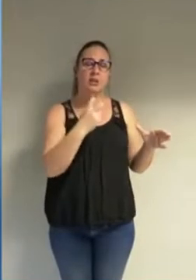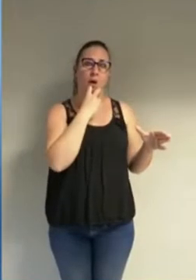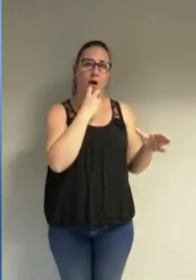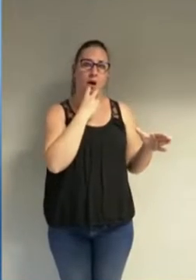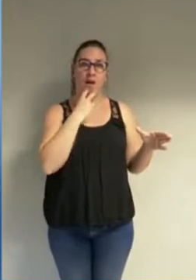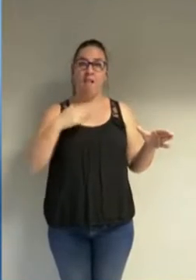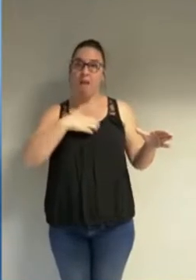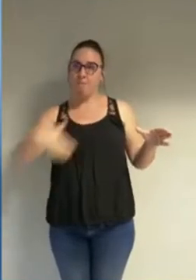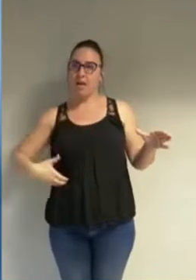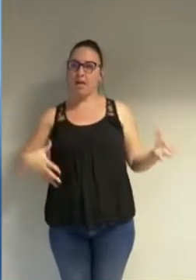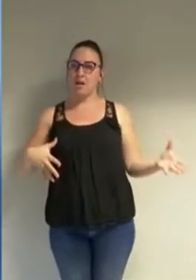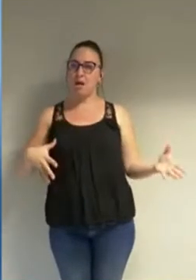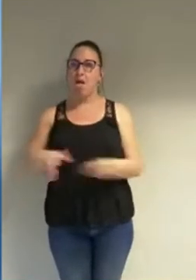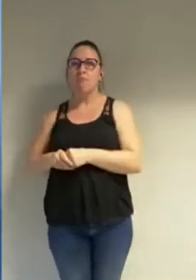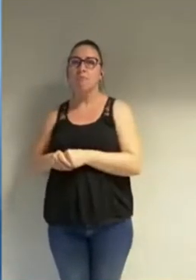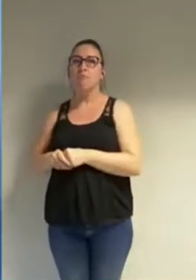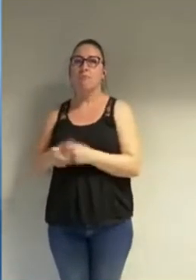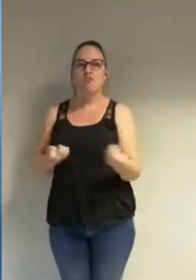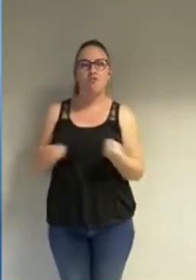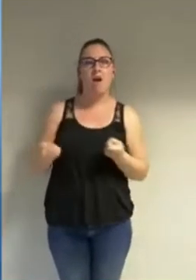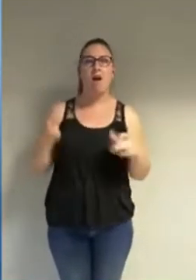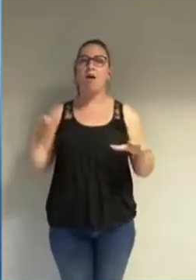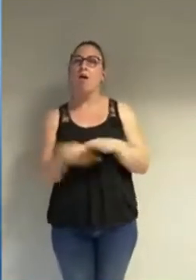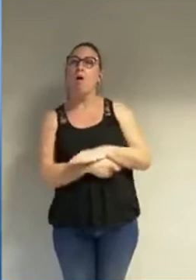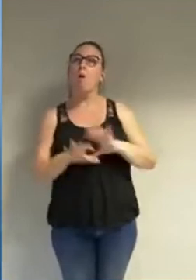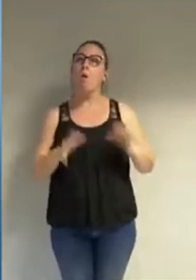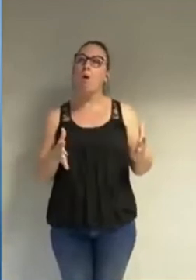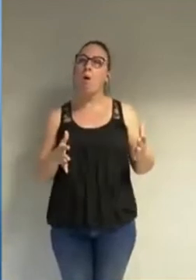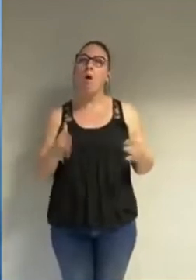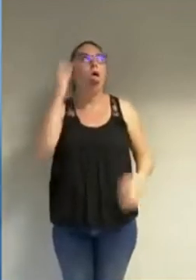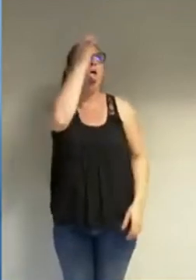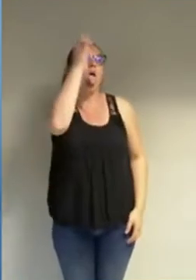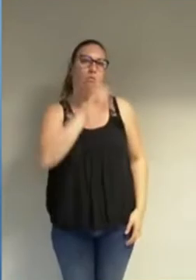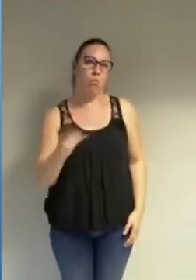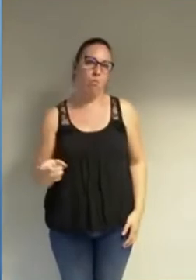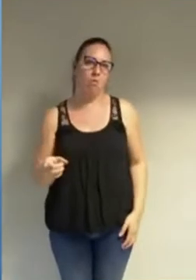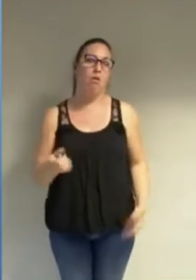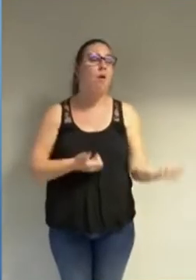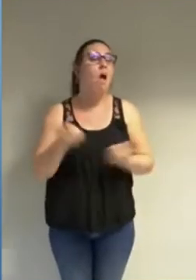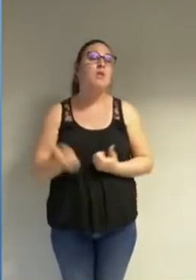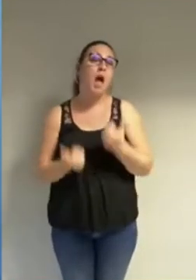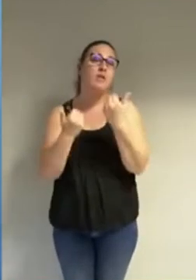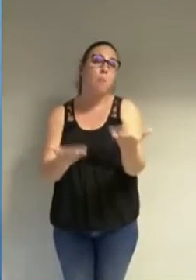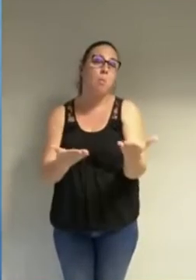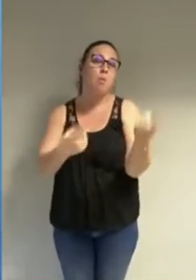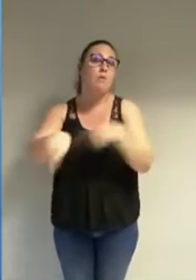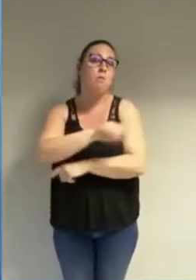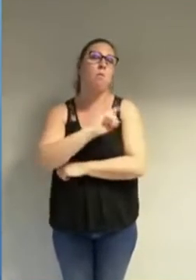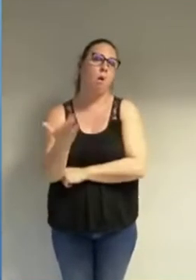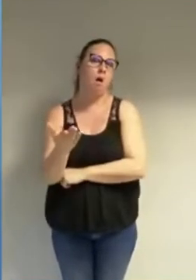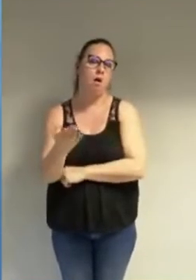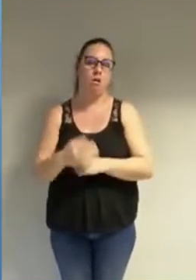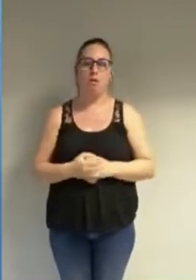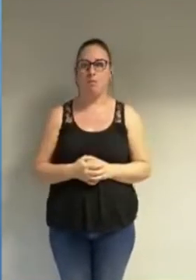méthodes et de son financement, ne trompe pas sur les services rendus, quoi que vous en disiez. Vous